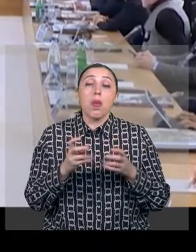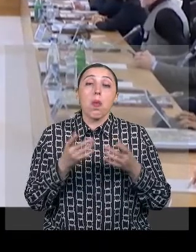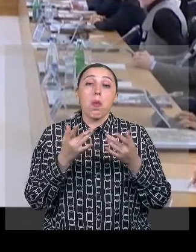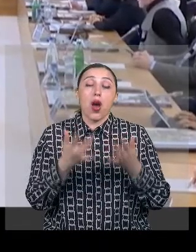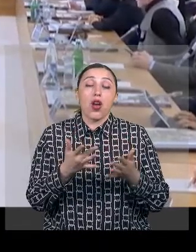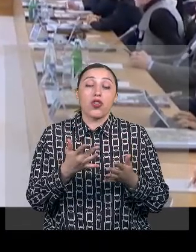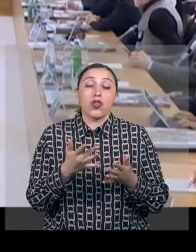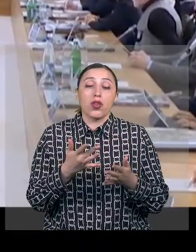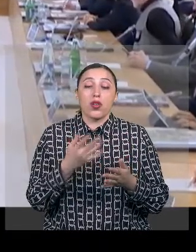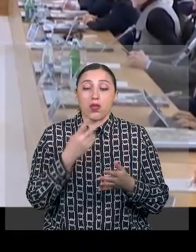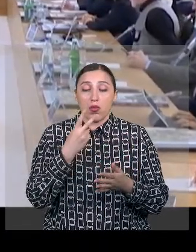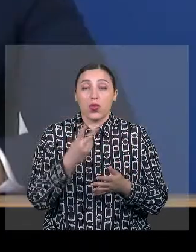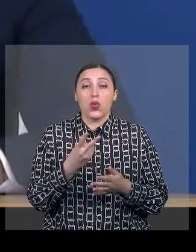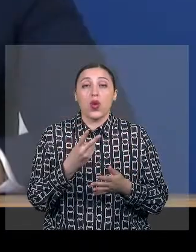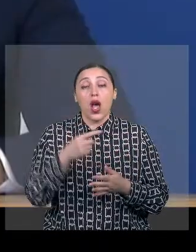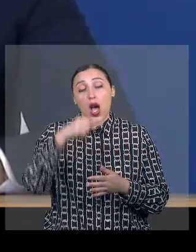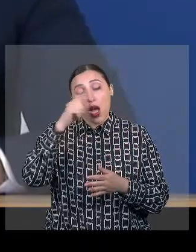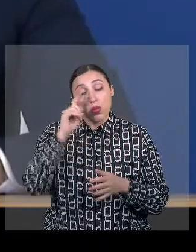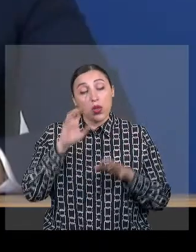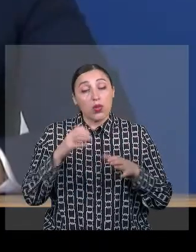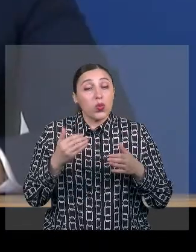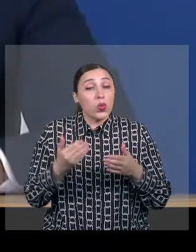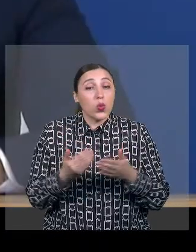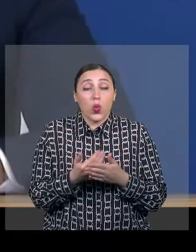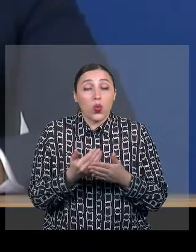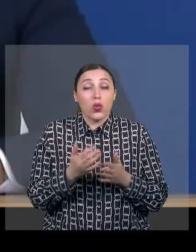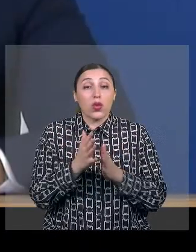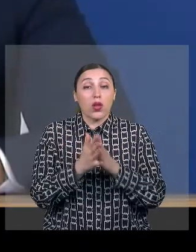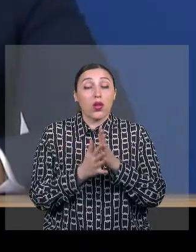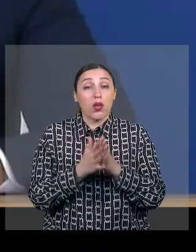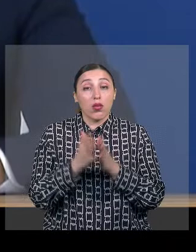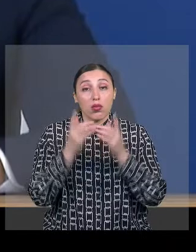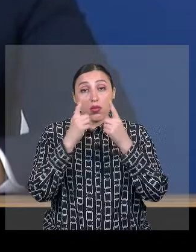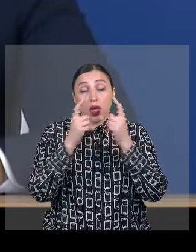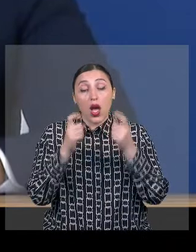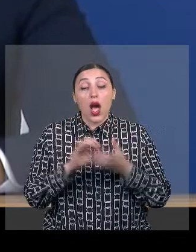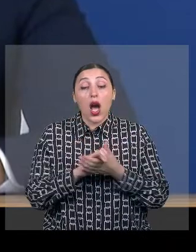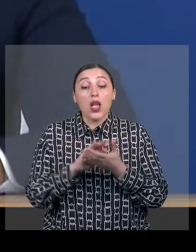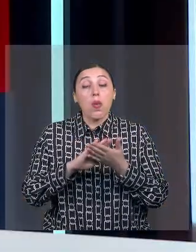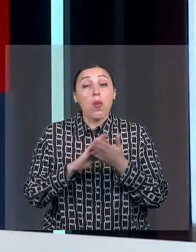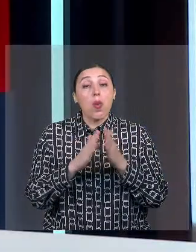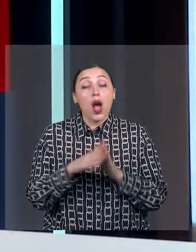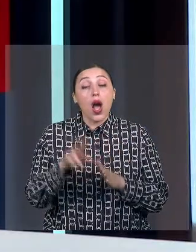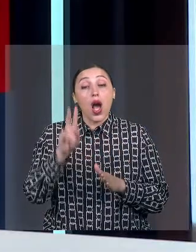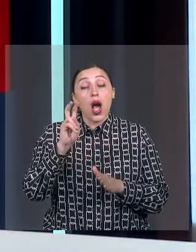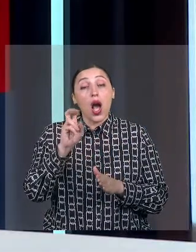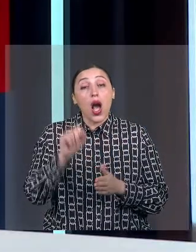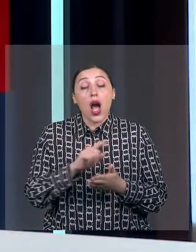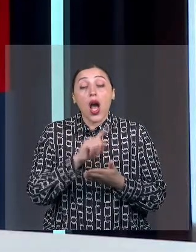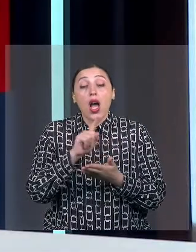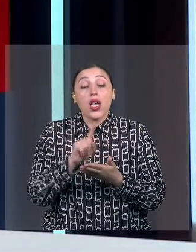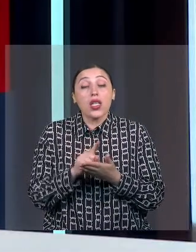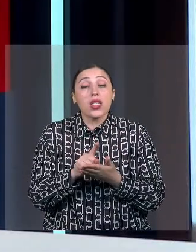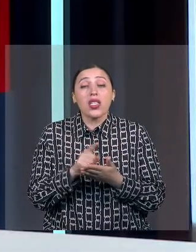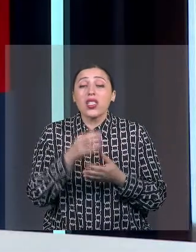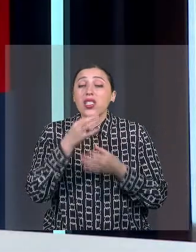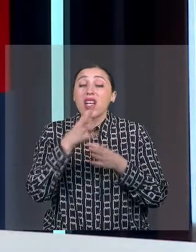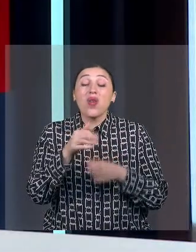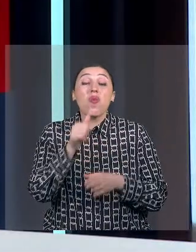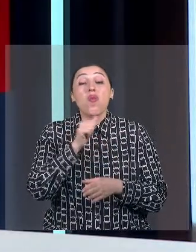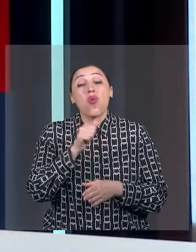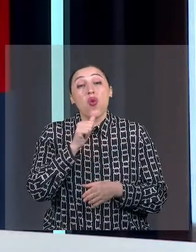տեսել։ Ադրբեջանի նախագահը նորից հայտարարել է, թե խաղաղության պայմանագրում Լեռնային Ղարաբաղի հարցը ներառելու ցանկացած